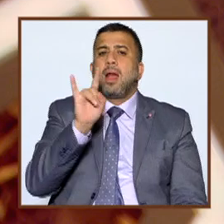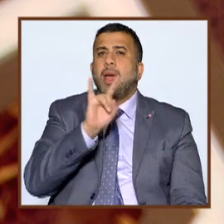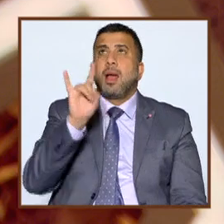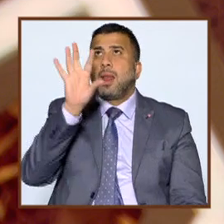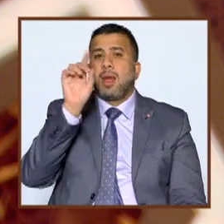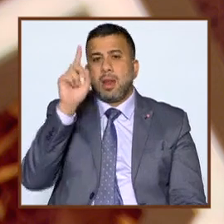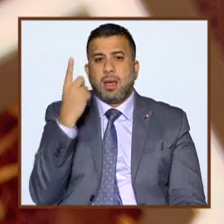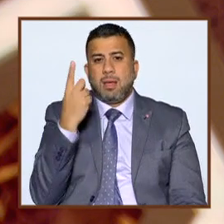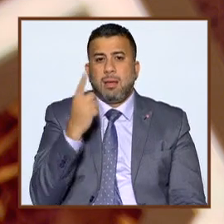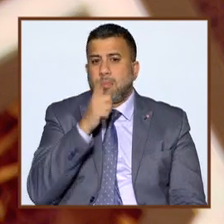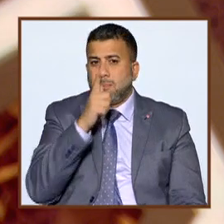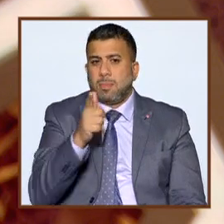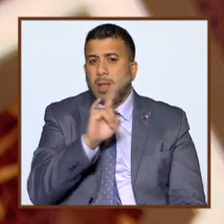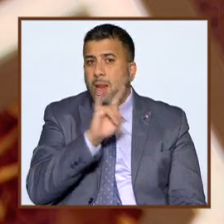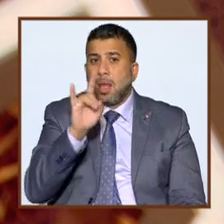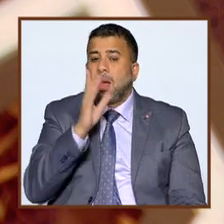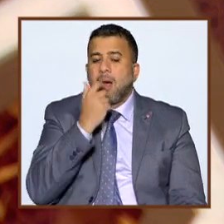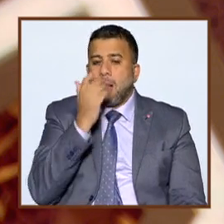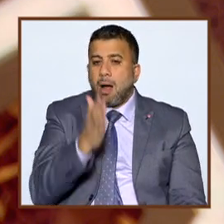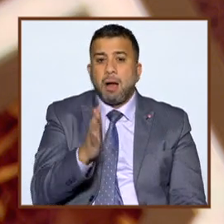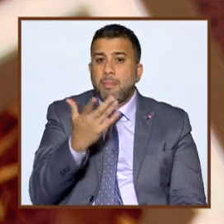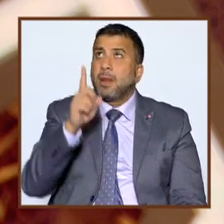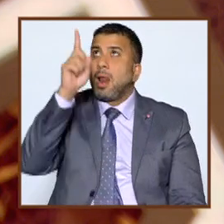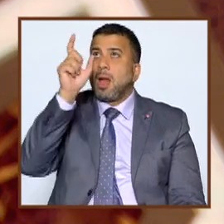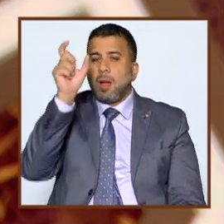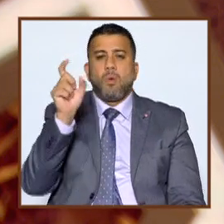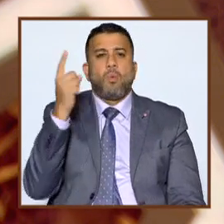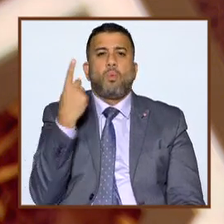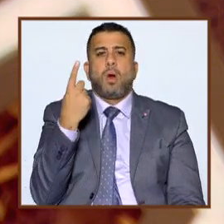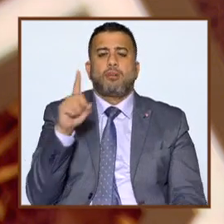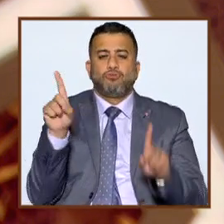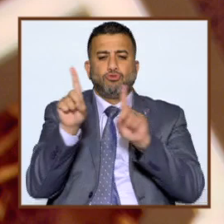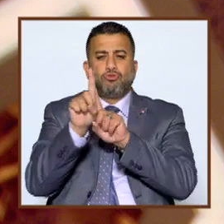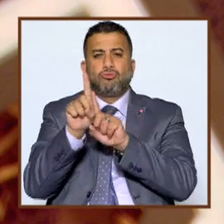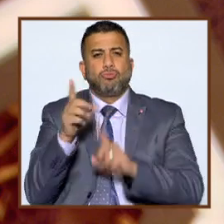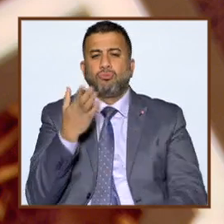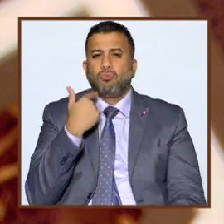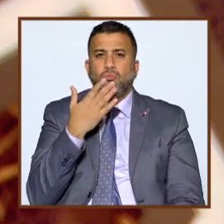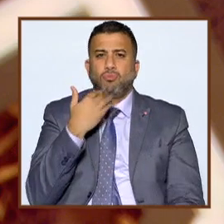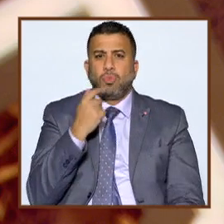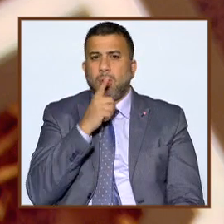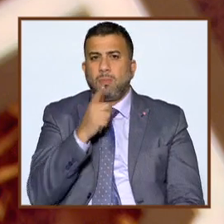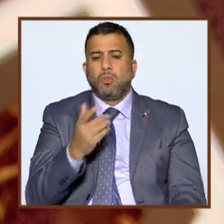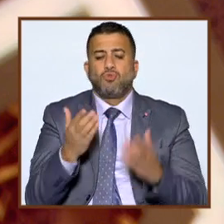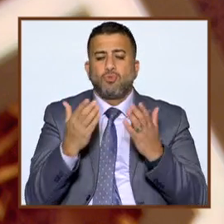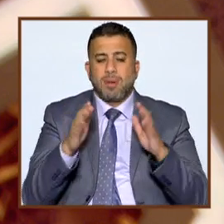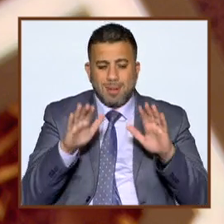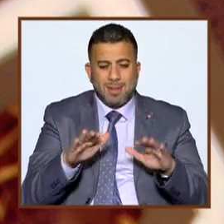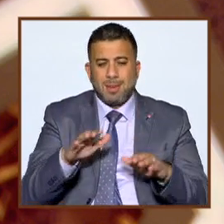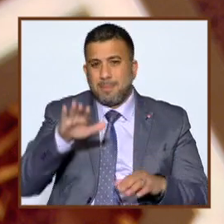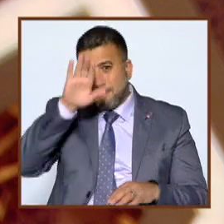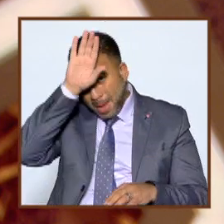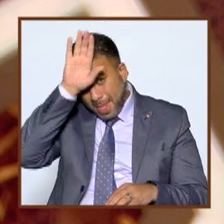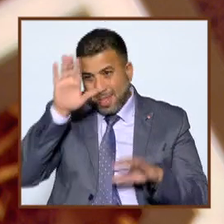لا إله إلا الله، يعني لا معبود حق إلا الله، لا يشرك بالله شيئا، لا يدعو قبرا ولا ملكا